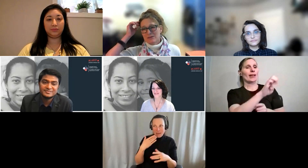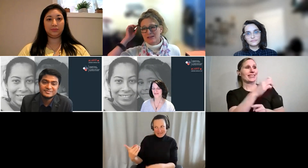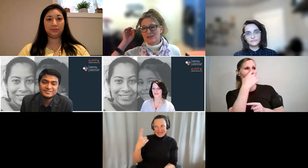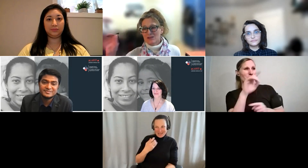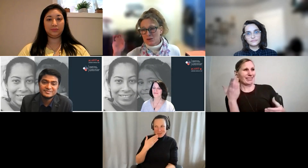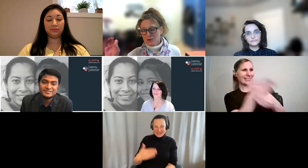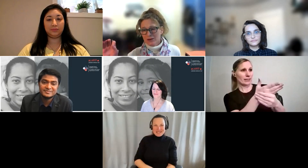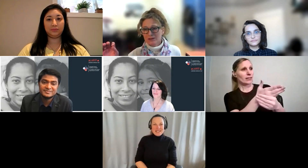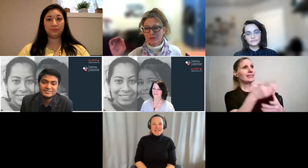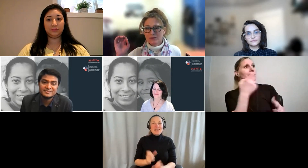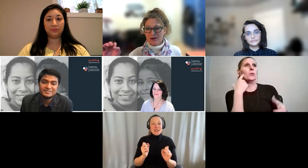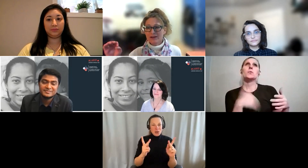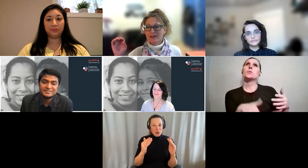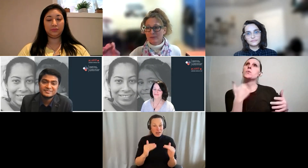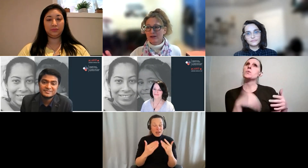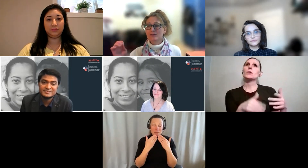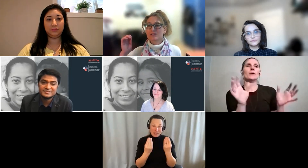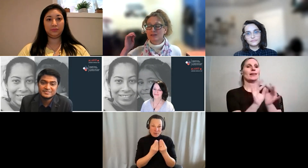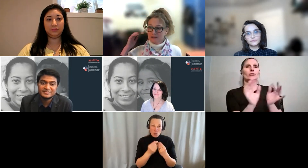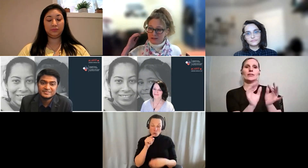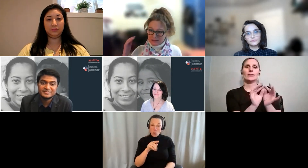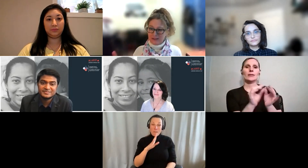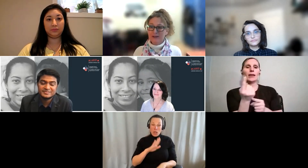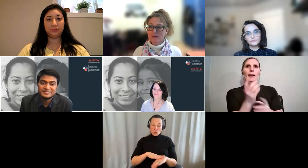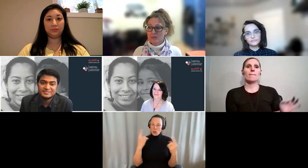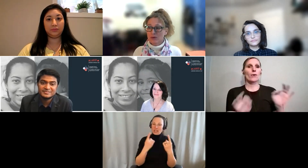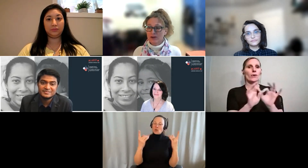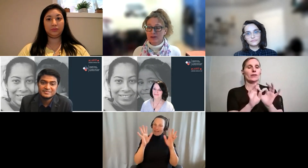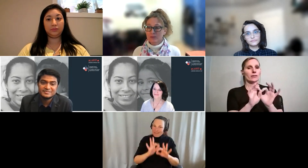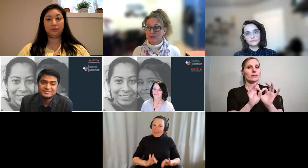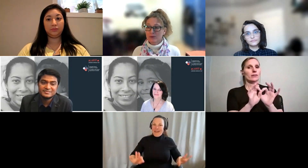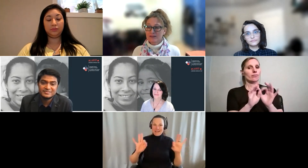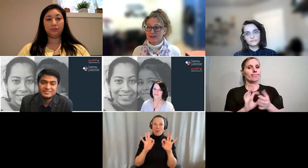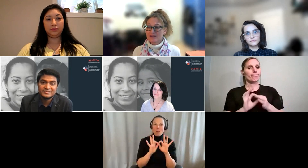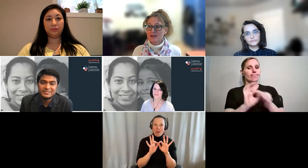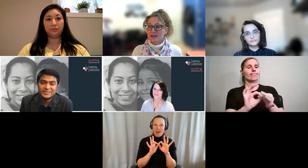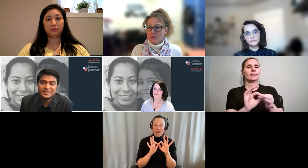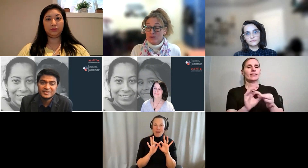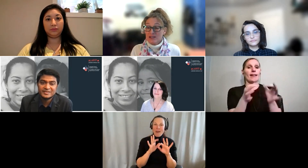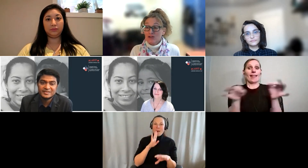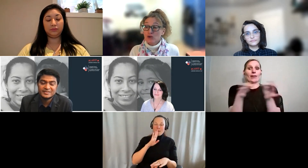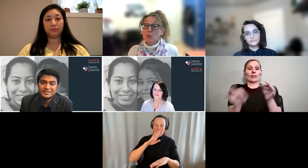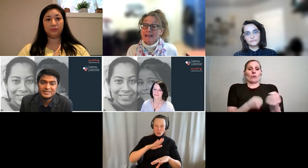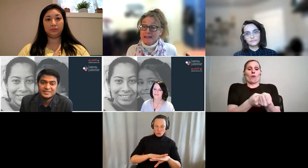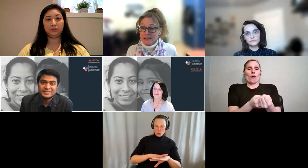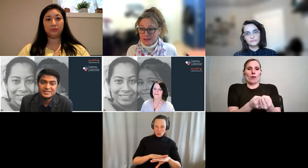rentrer, de toucher sur quelque chose qui est vraiment critique lorsqu'on parle de le support